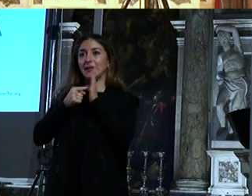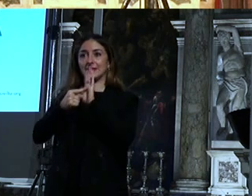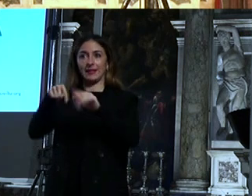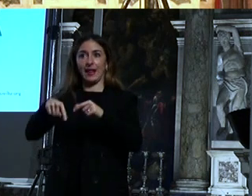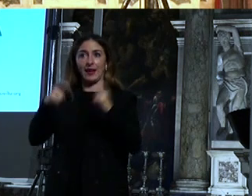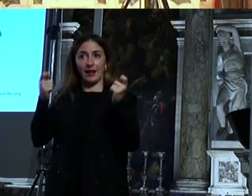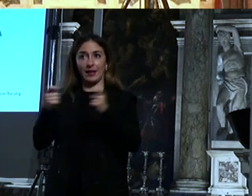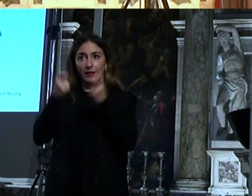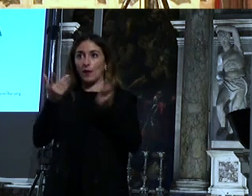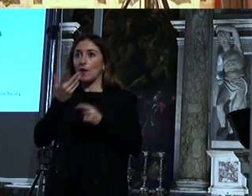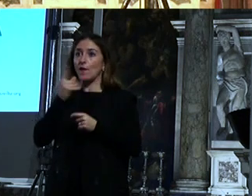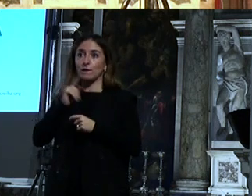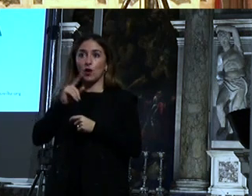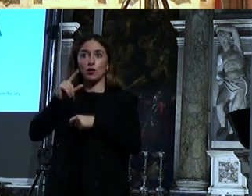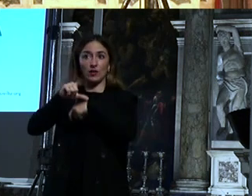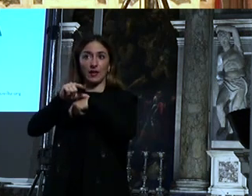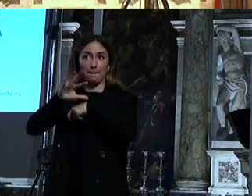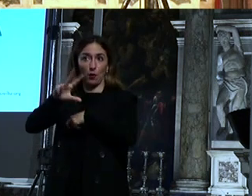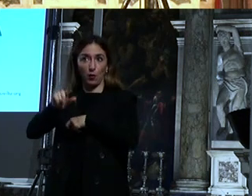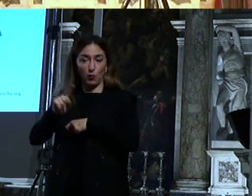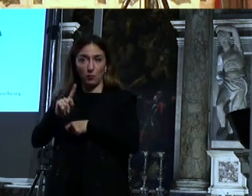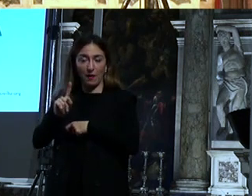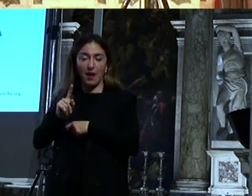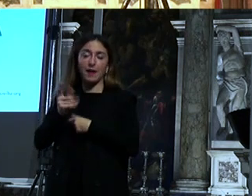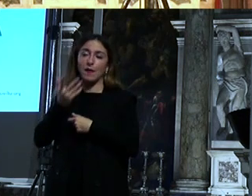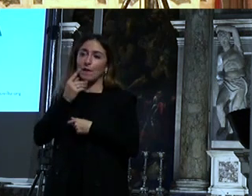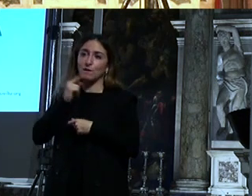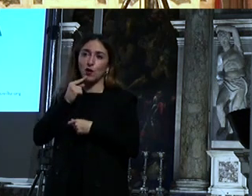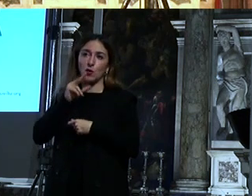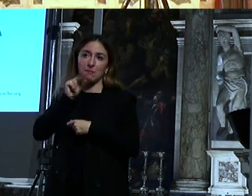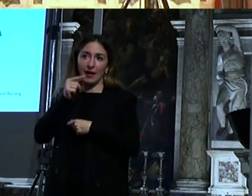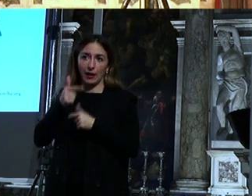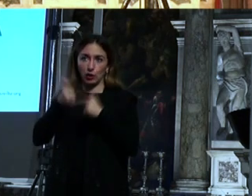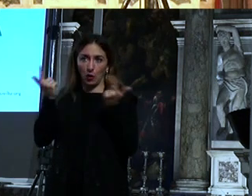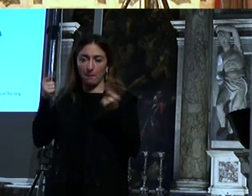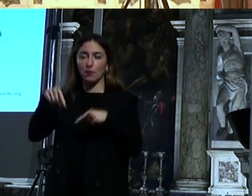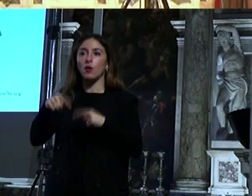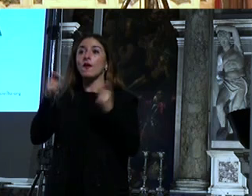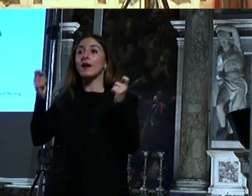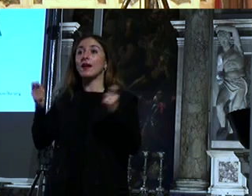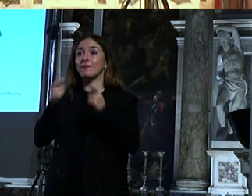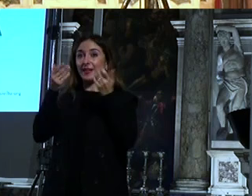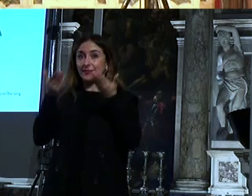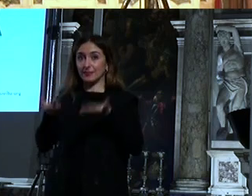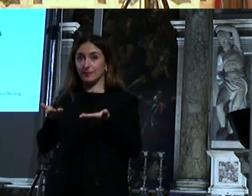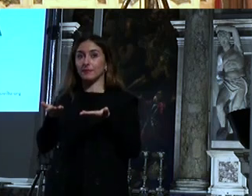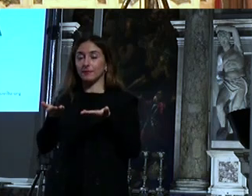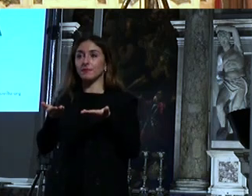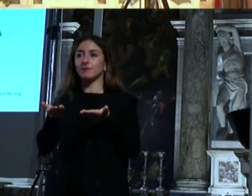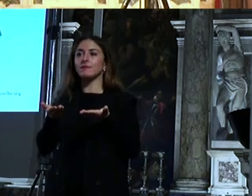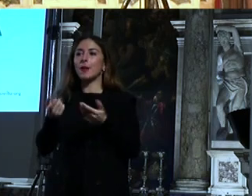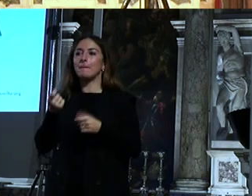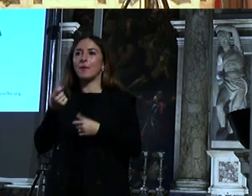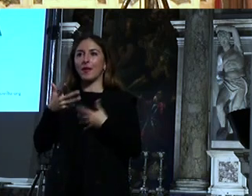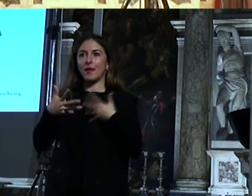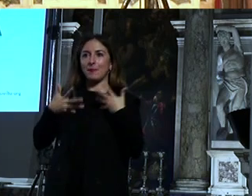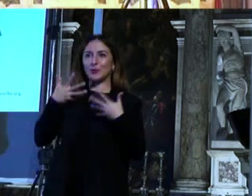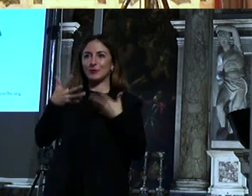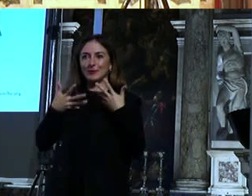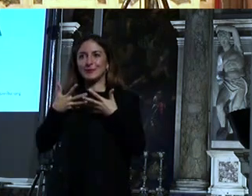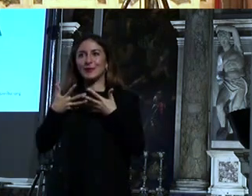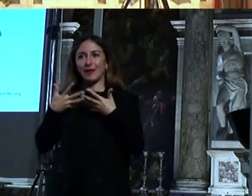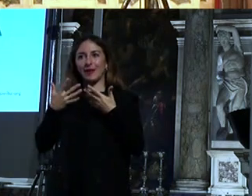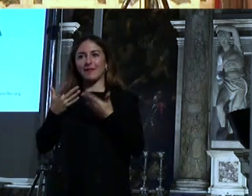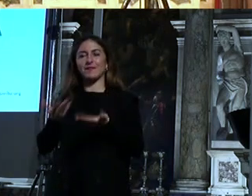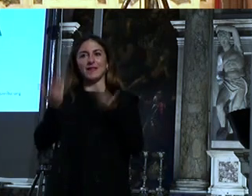tempo e non voglio parlare troppo. È un'edizione che, come dicevo prima, diciamo con un po' di emozione che sta